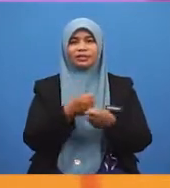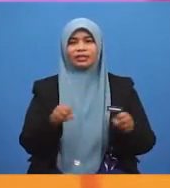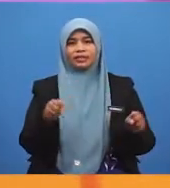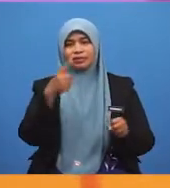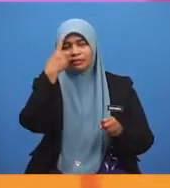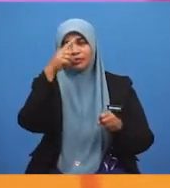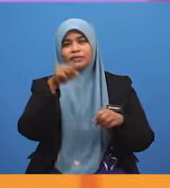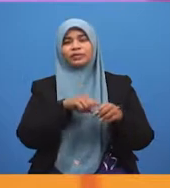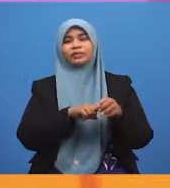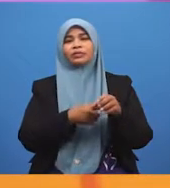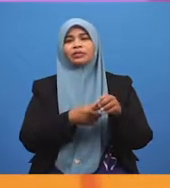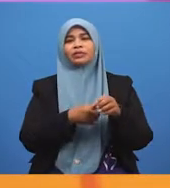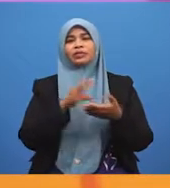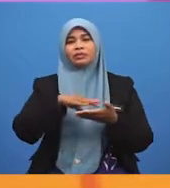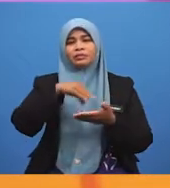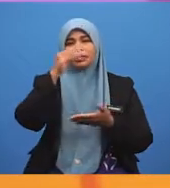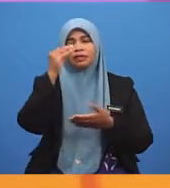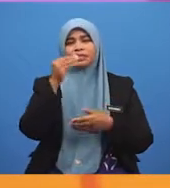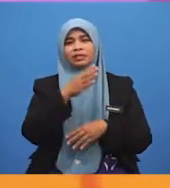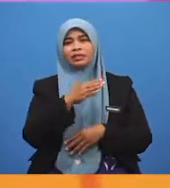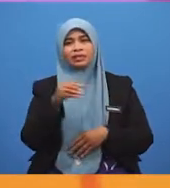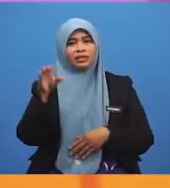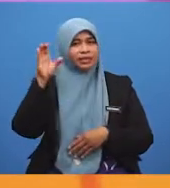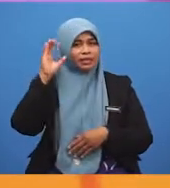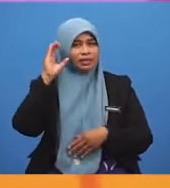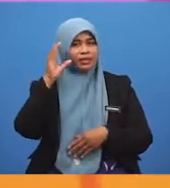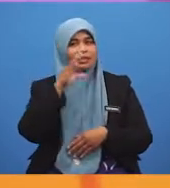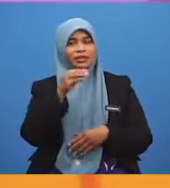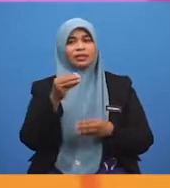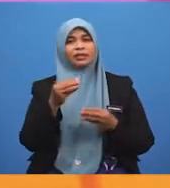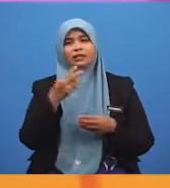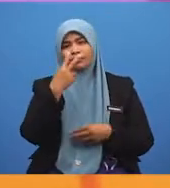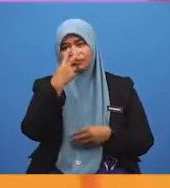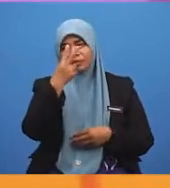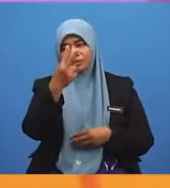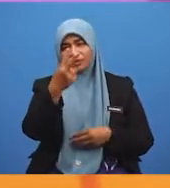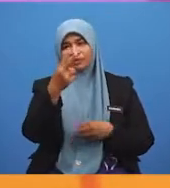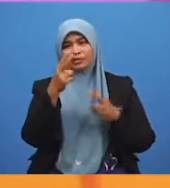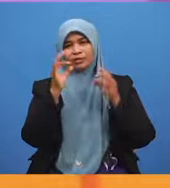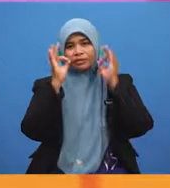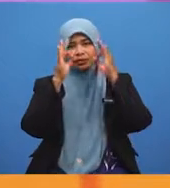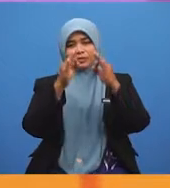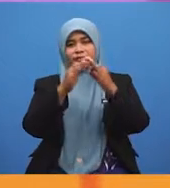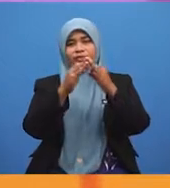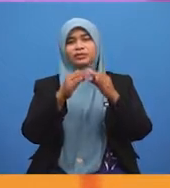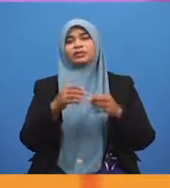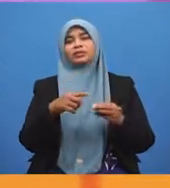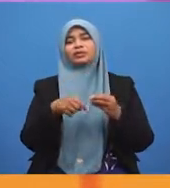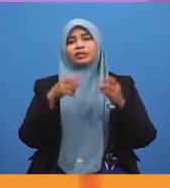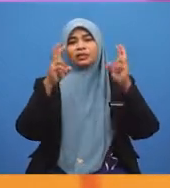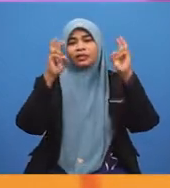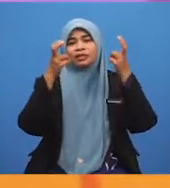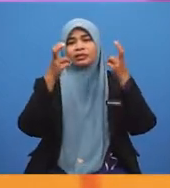memulakan sesi pembelajaran dan mendengar serta memberikan perhatian tentang tajuk yang akan